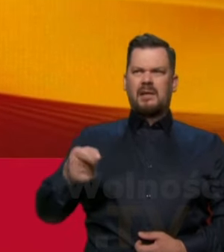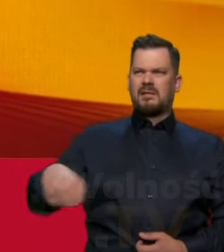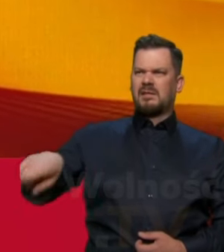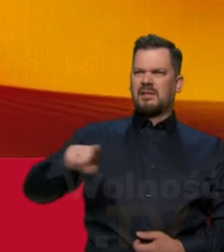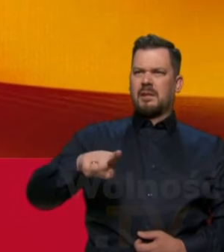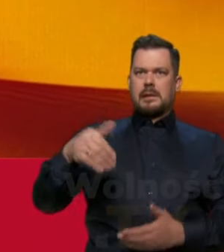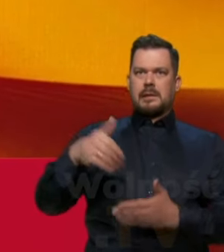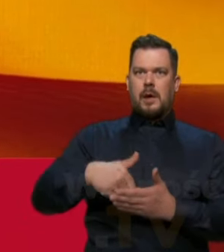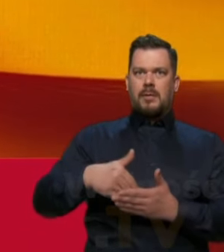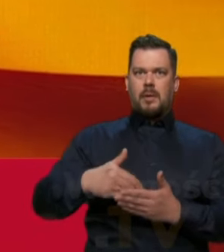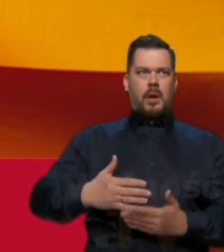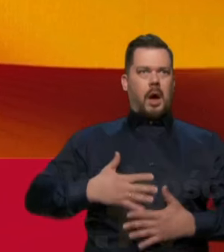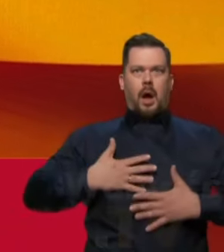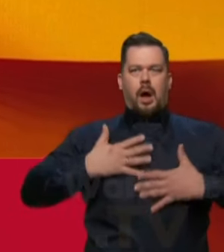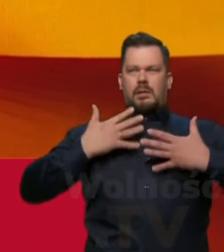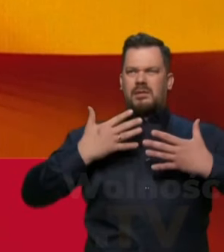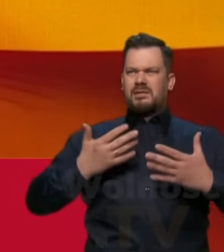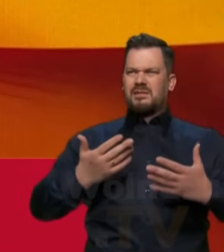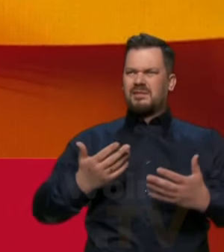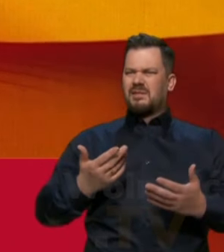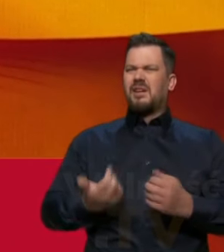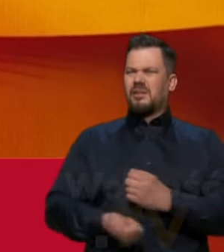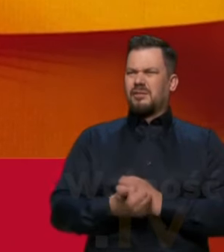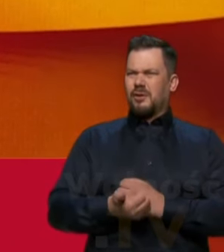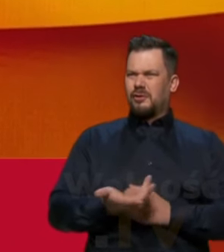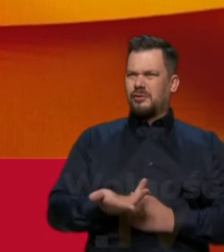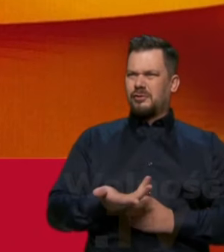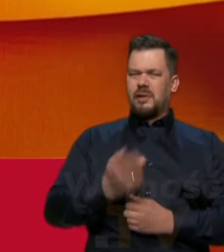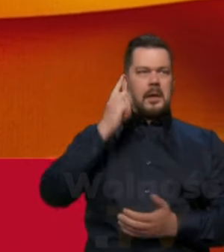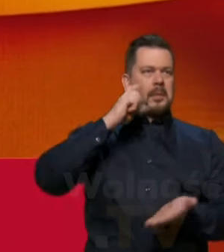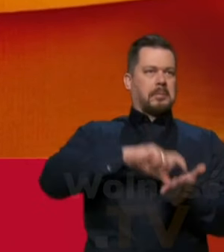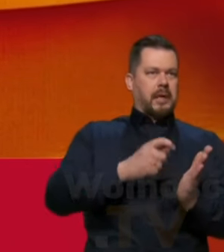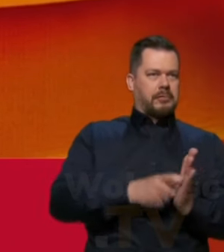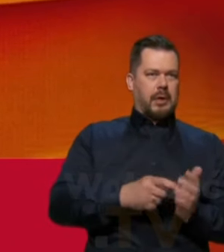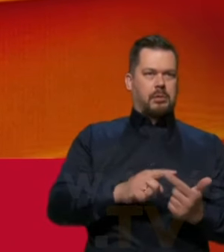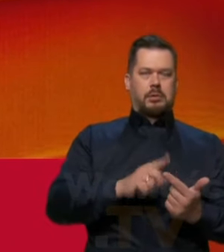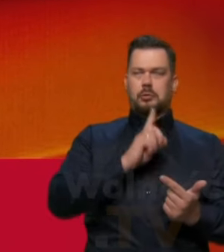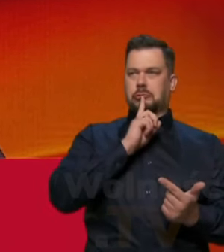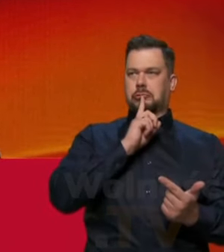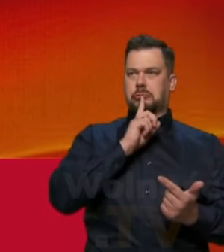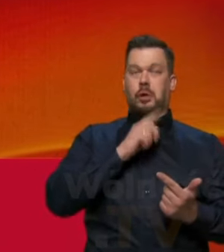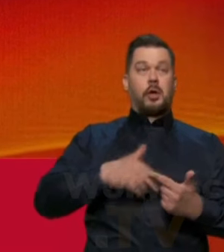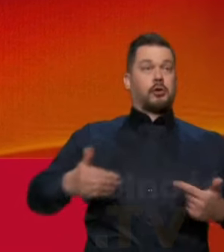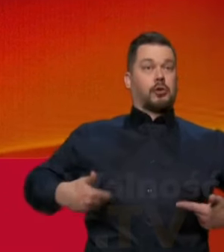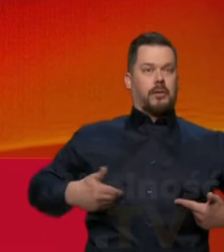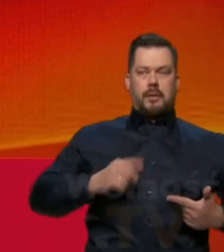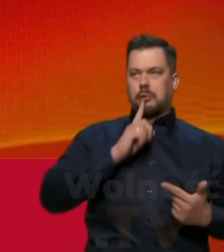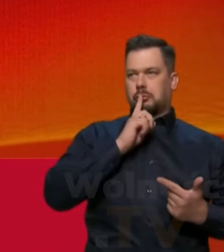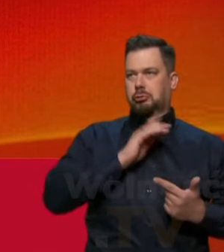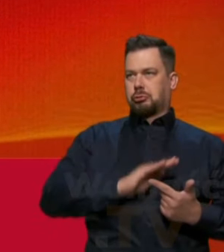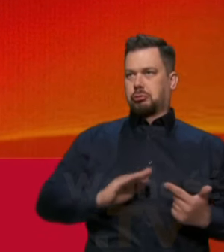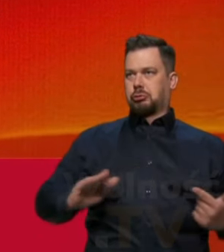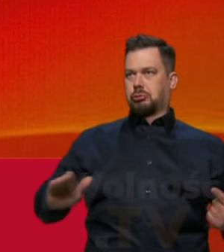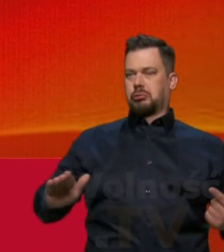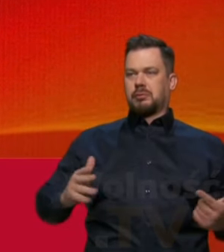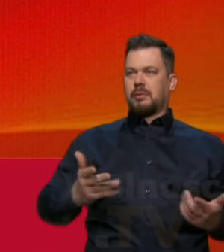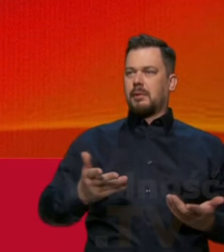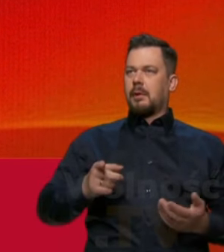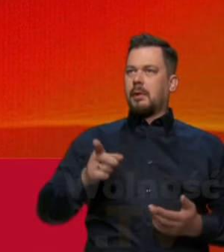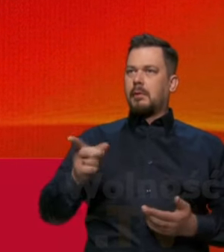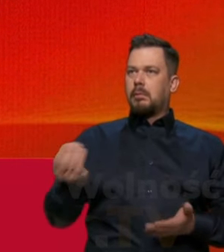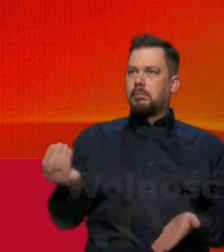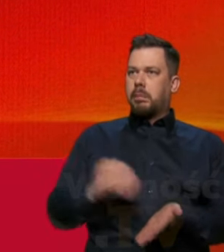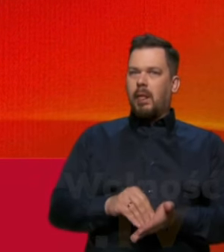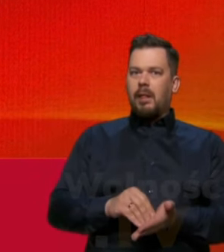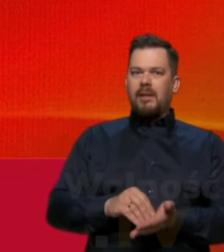się podpalili. Gdy chodzi o mieszkalnictwo, ochronę zdrowia, o bezpieczeństwo, nie ma tych emocji i tej ekscytacji. Bo to są,